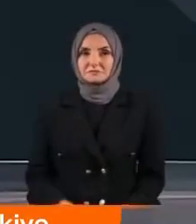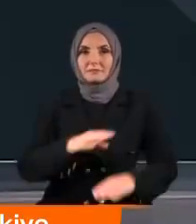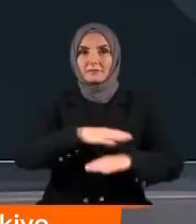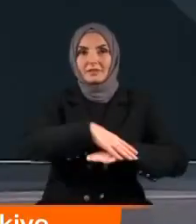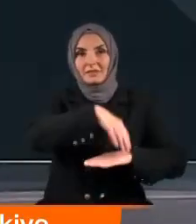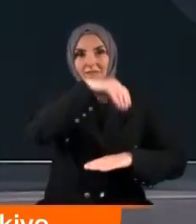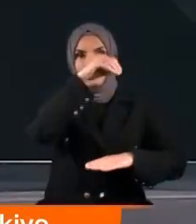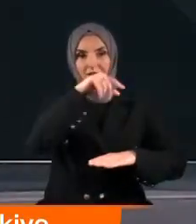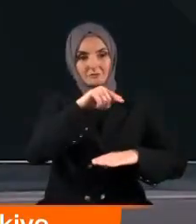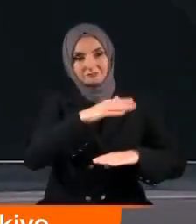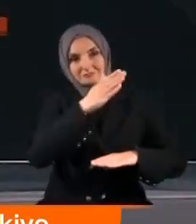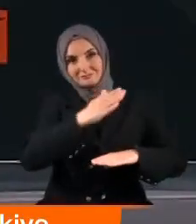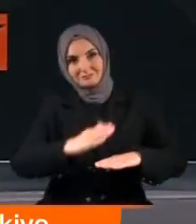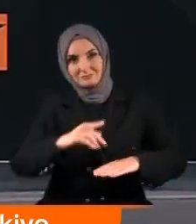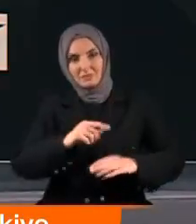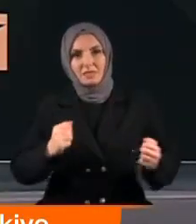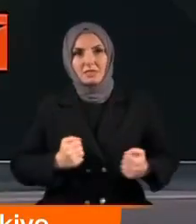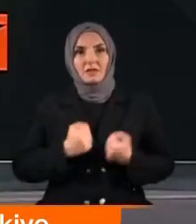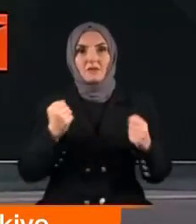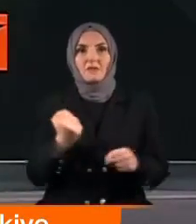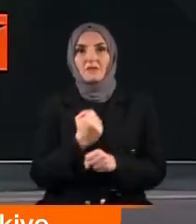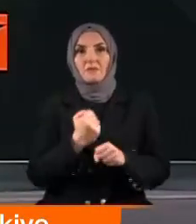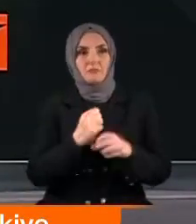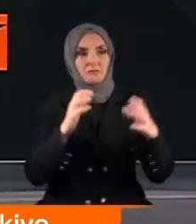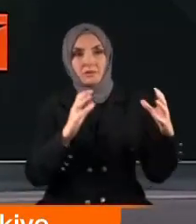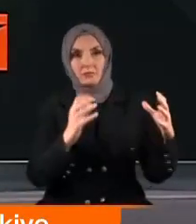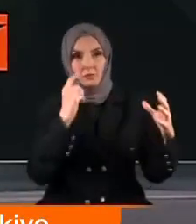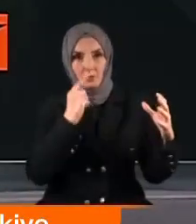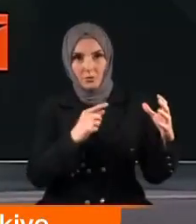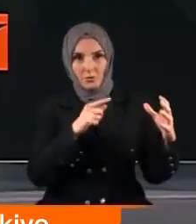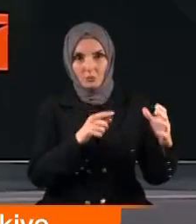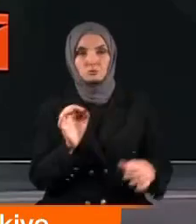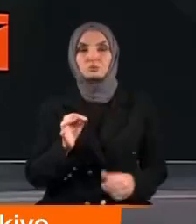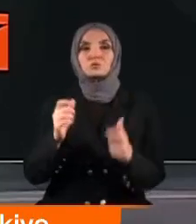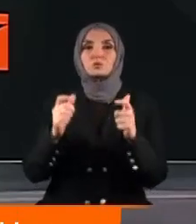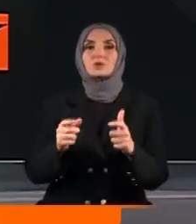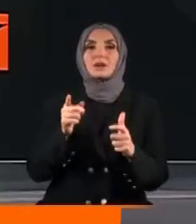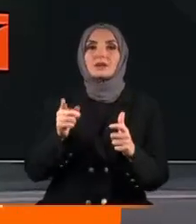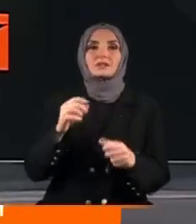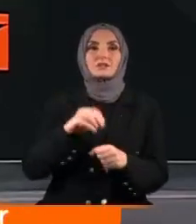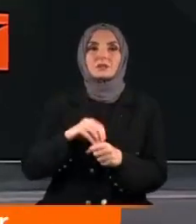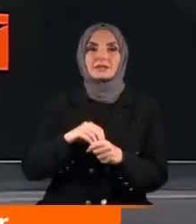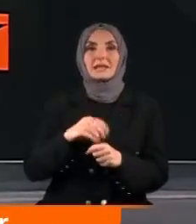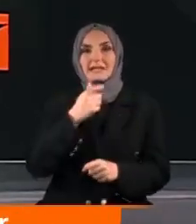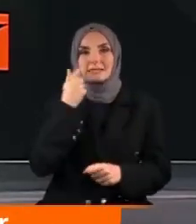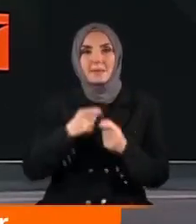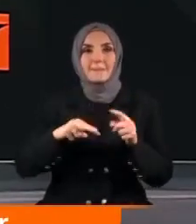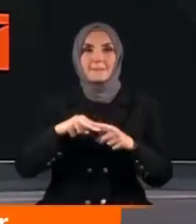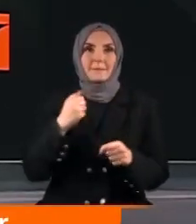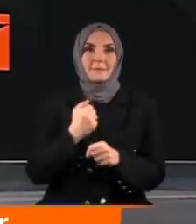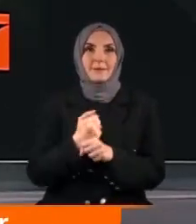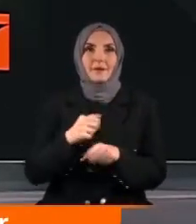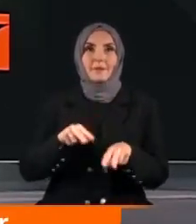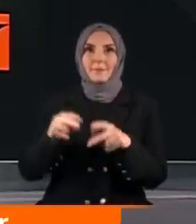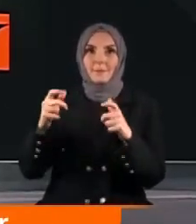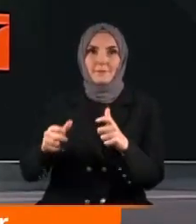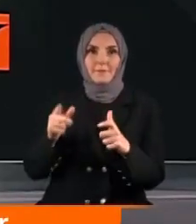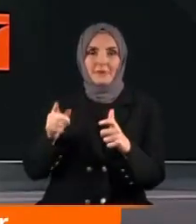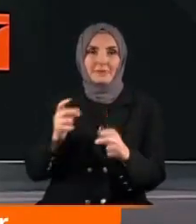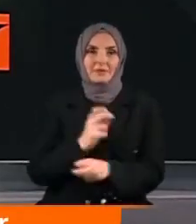Dağ yamacında bulunan devasa kayalar Gümüşhane'deki eski Bağlar Mahallesi'ni tehdit ediyordu. O kayalar için çalışma başlatıldı ve